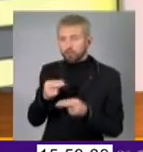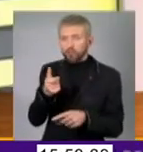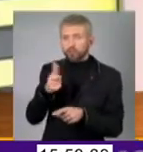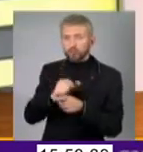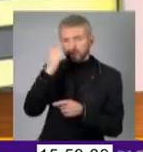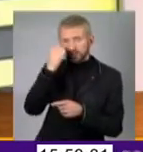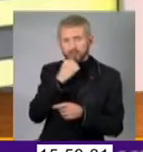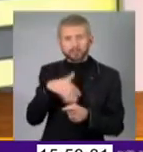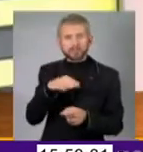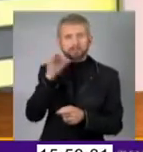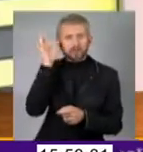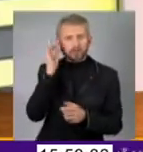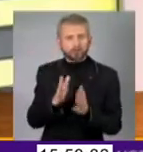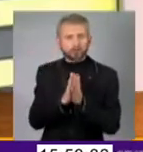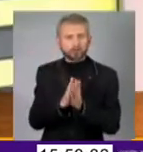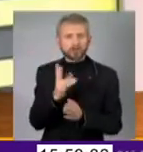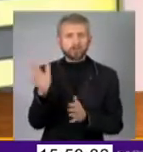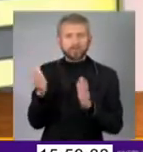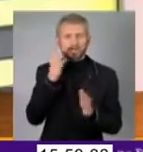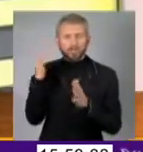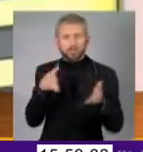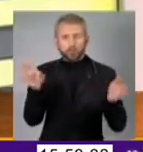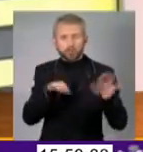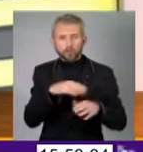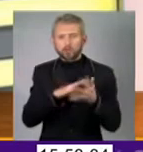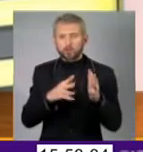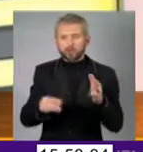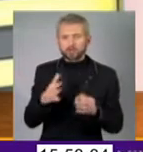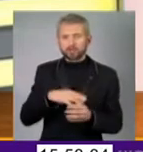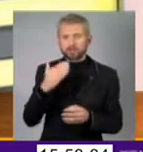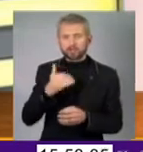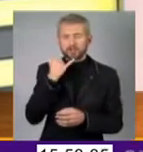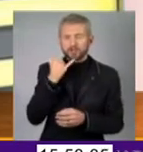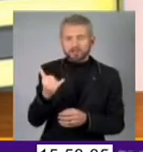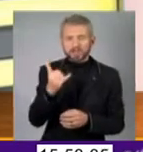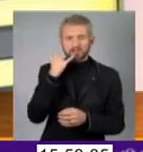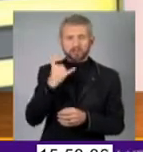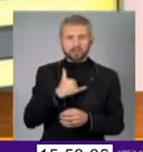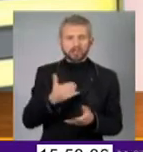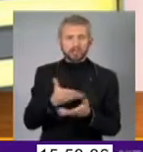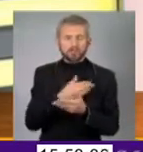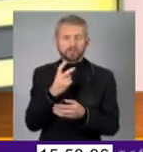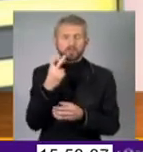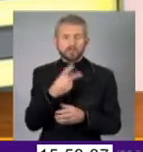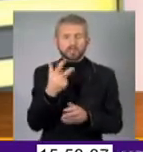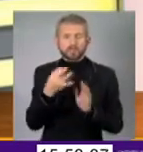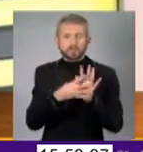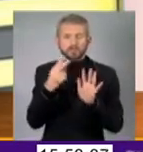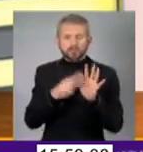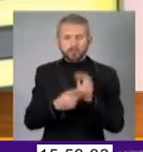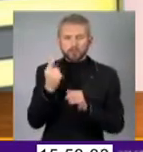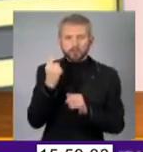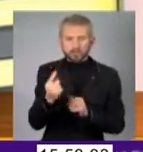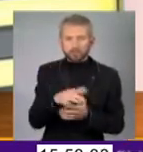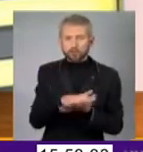раз хочу нагадати всім глядачам, прошу, Вітряні гори та Виноградар, ми чекаємо на ваші дзвінки, долучайтеся обов'язково, 223-0881.